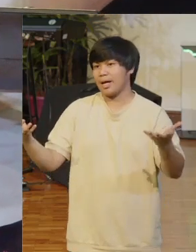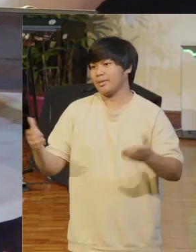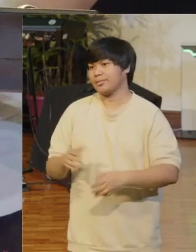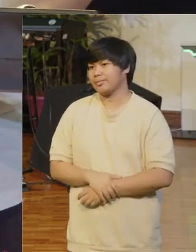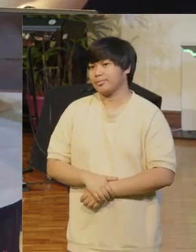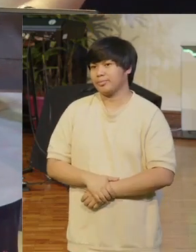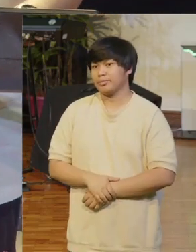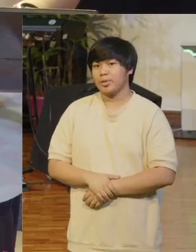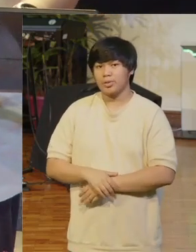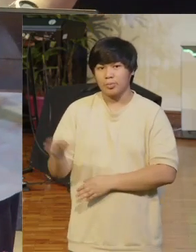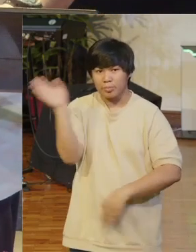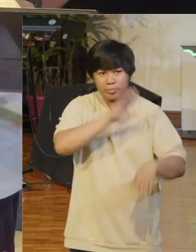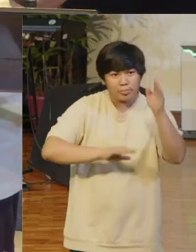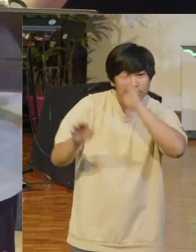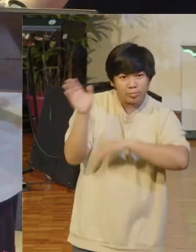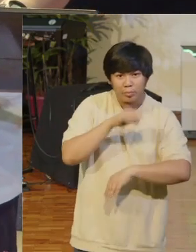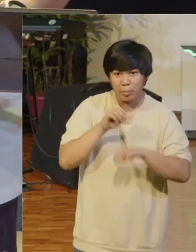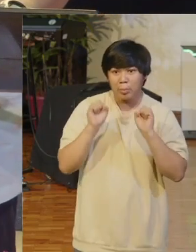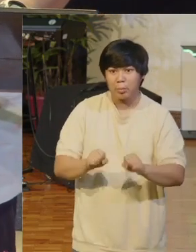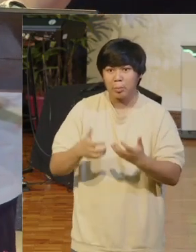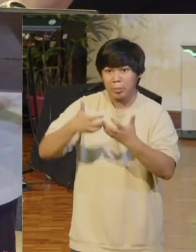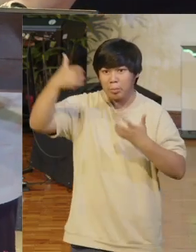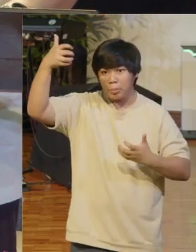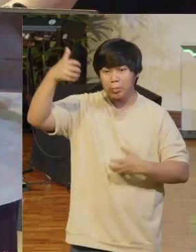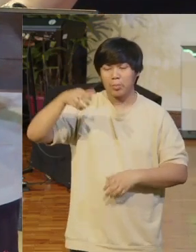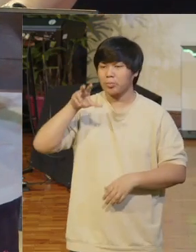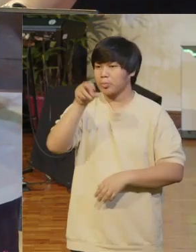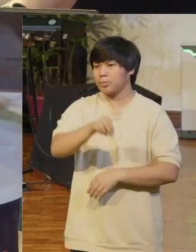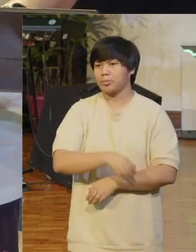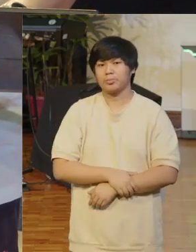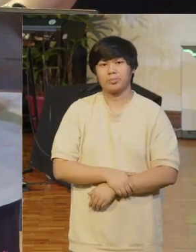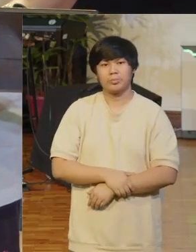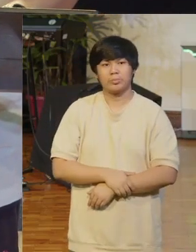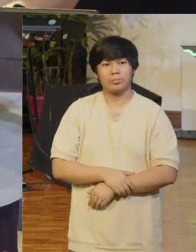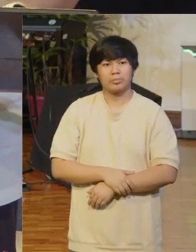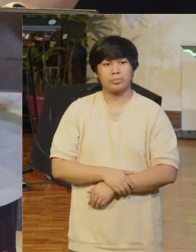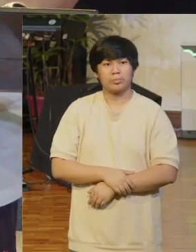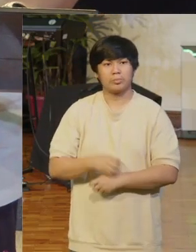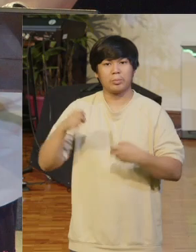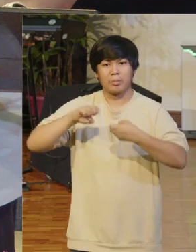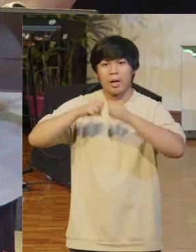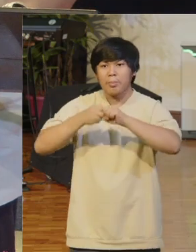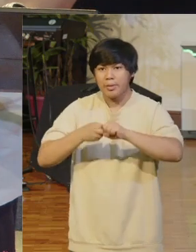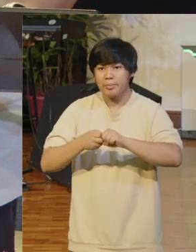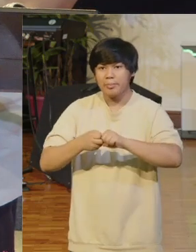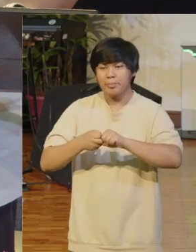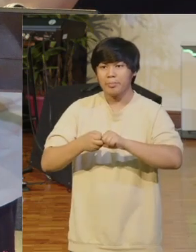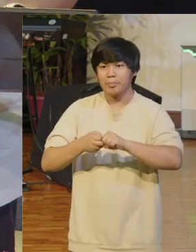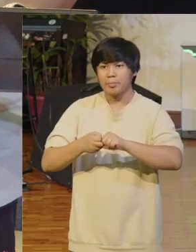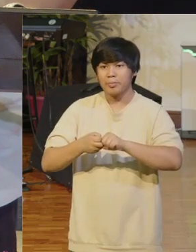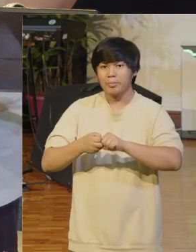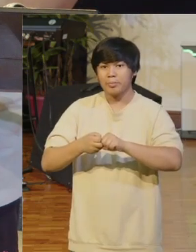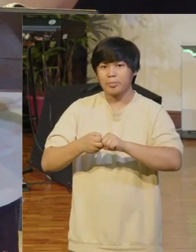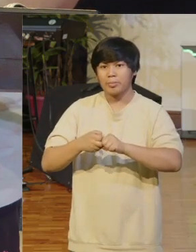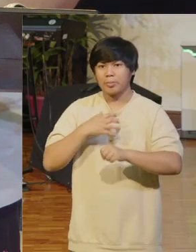Shall tribulation or distress or persecution or famine?